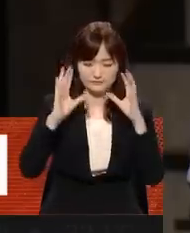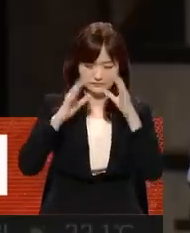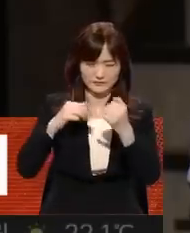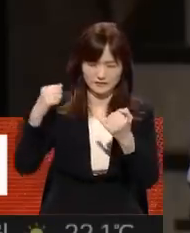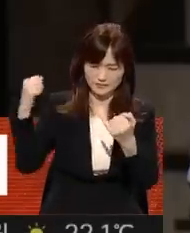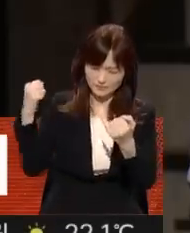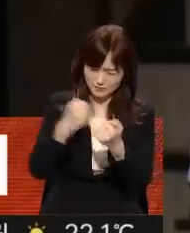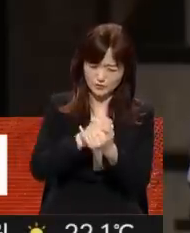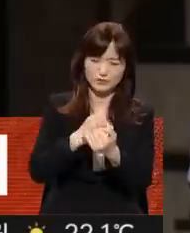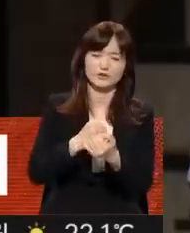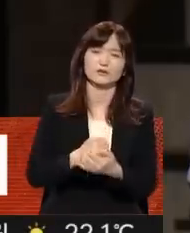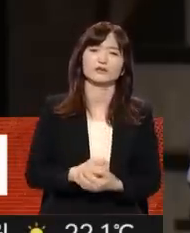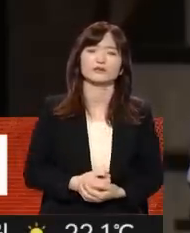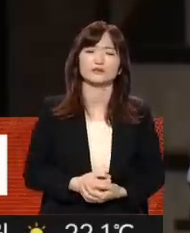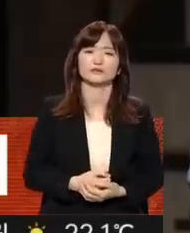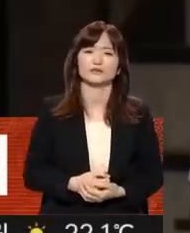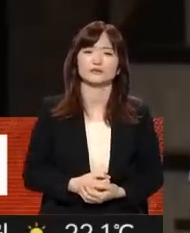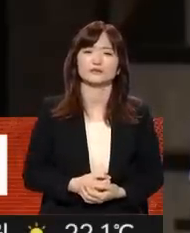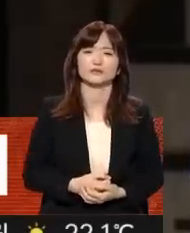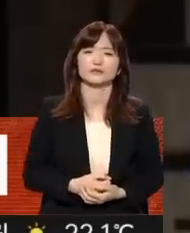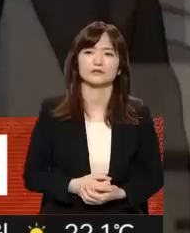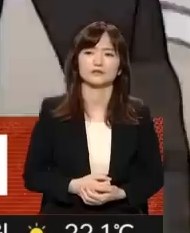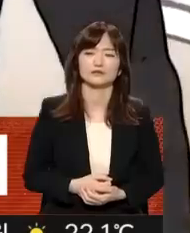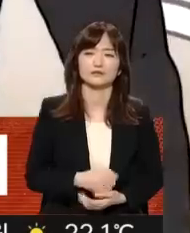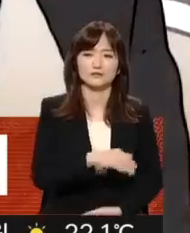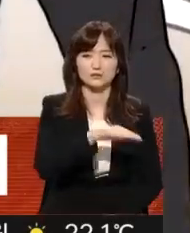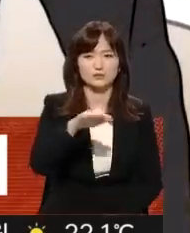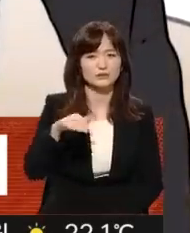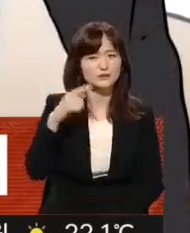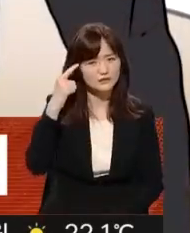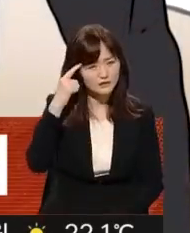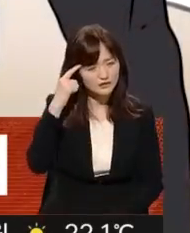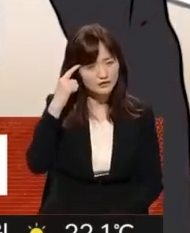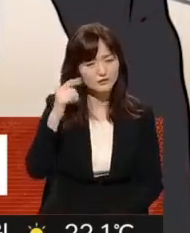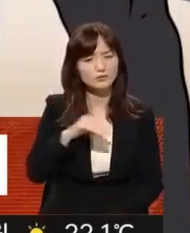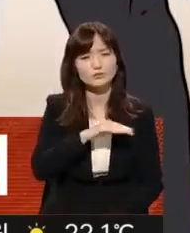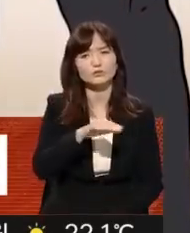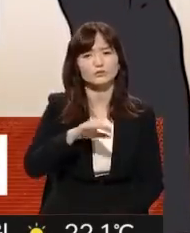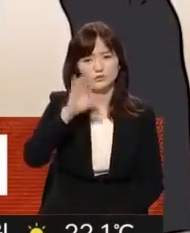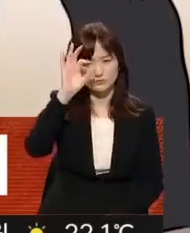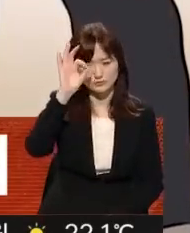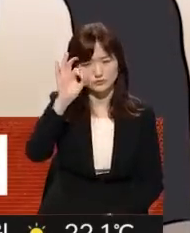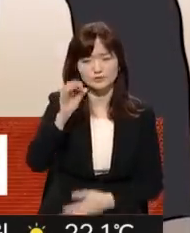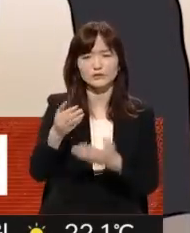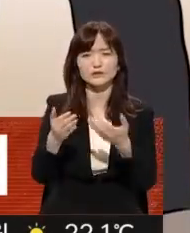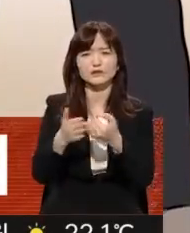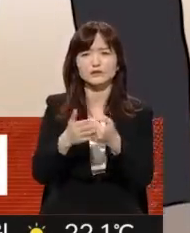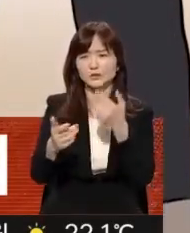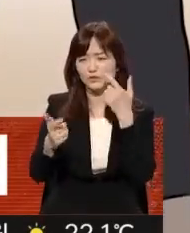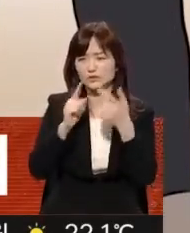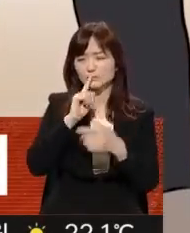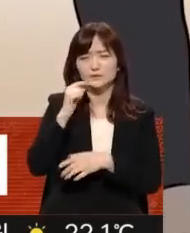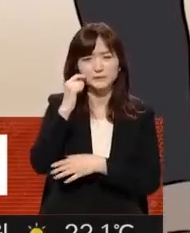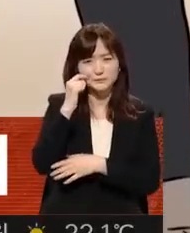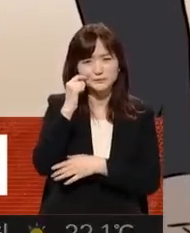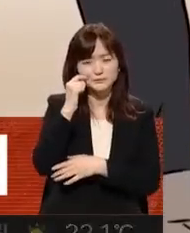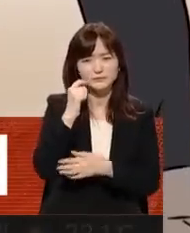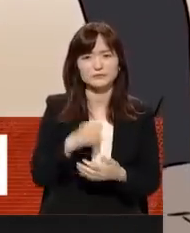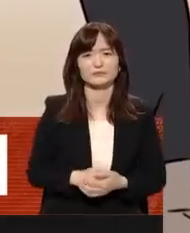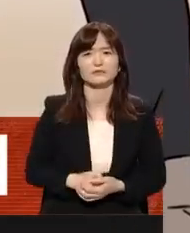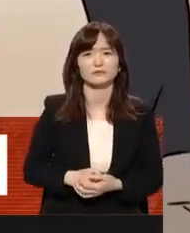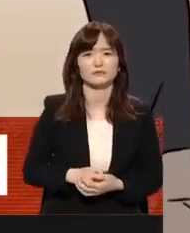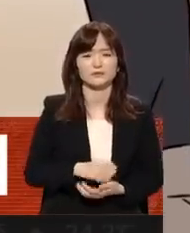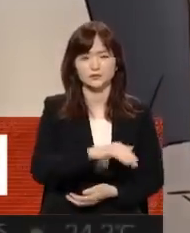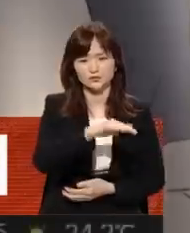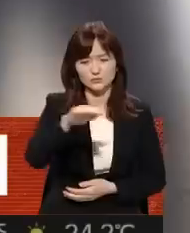사실상 지금 우리가 나와 있는 거는 우리가 추정하는 일이고 우리가 바라봐야 되는 일이라서 단정할 수는 없지만 정말 이렇다면 정말 우리는 용서할